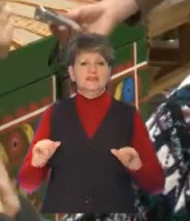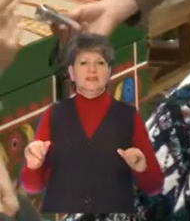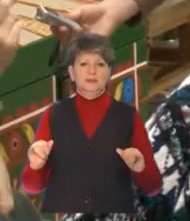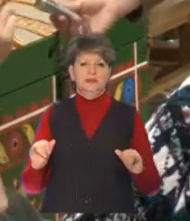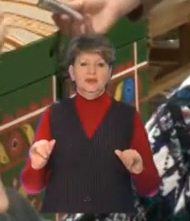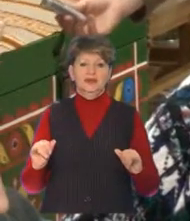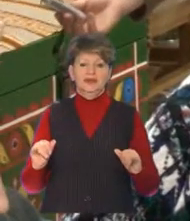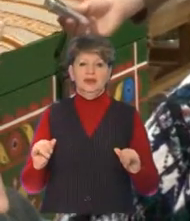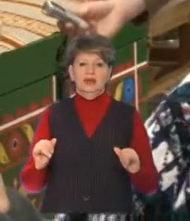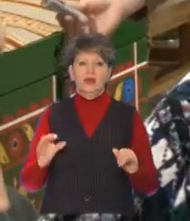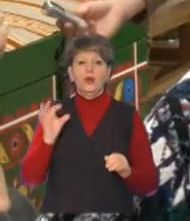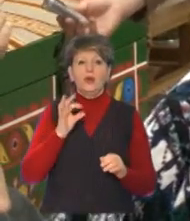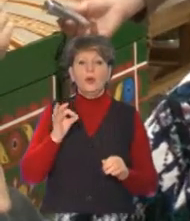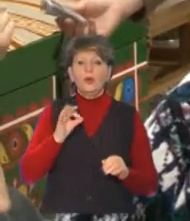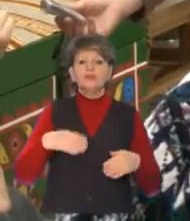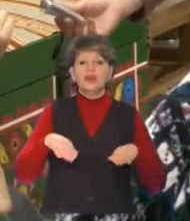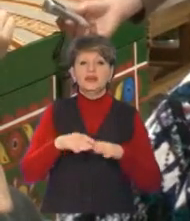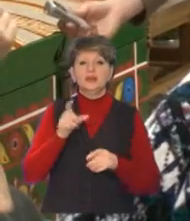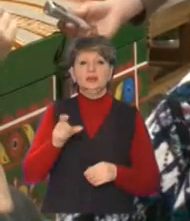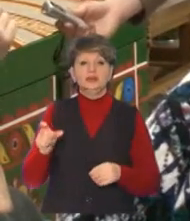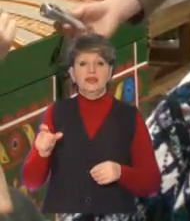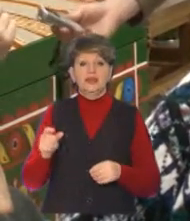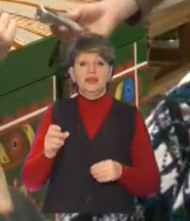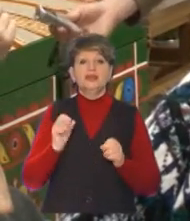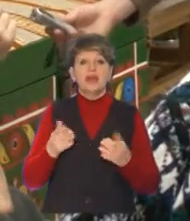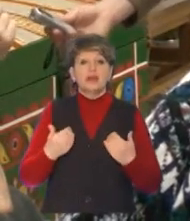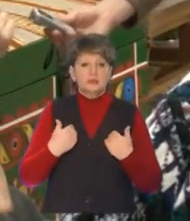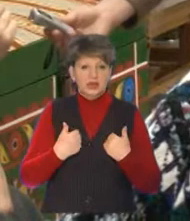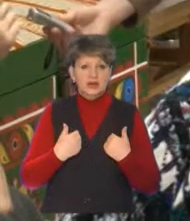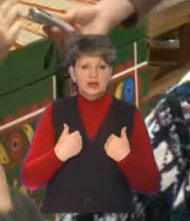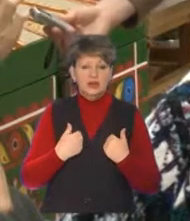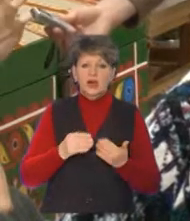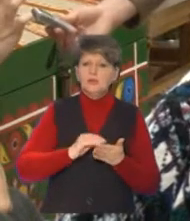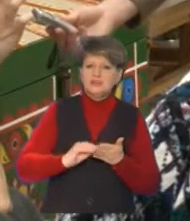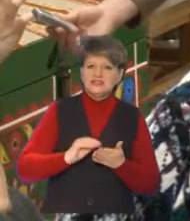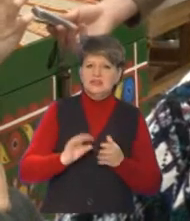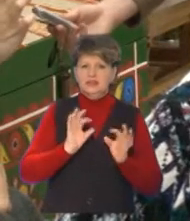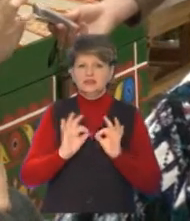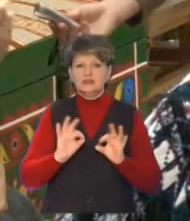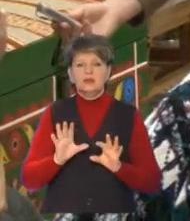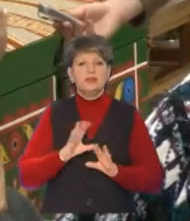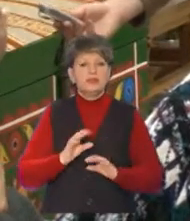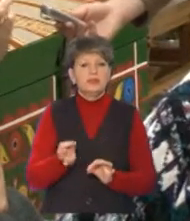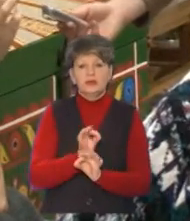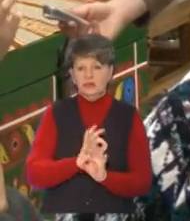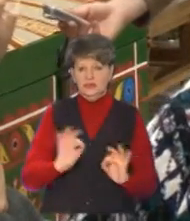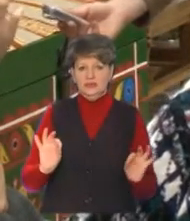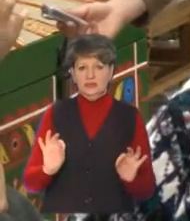розвинено про таких людей, як ми писали і розповідали, було б дуже, дуже класно, тому